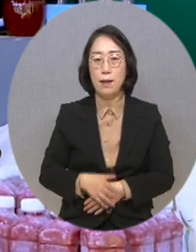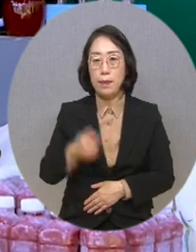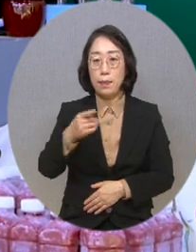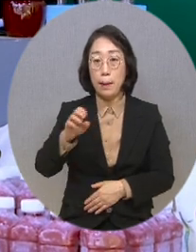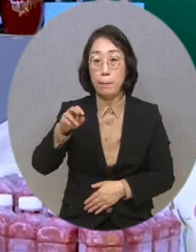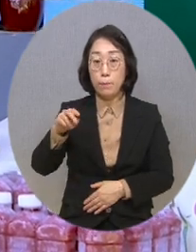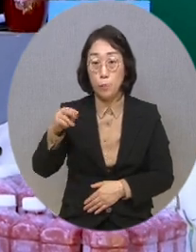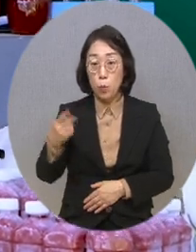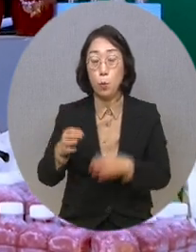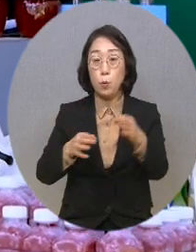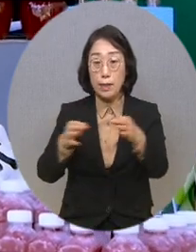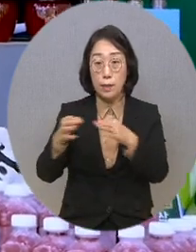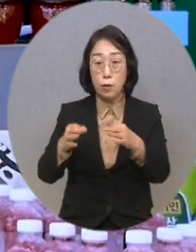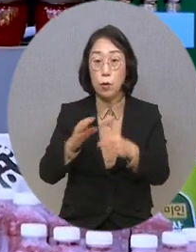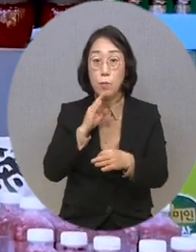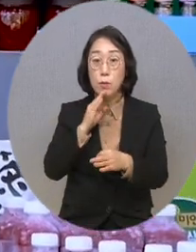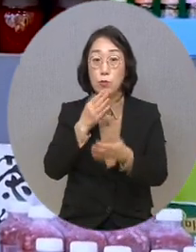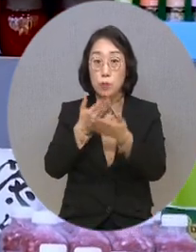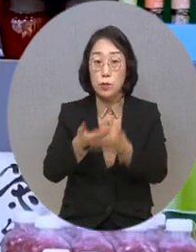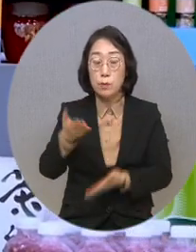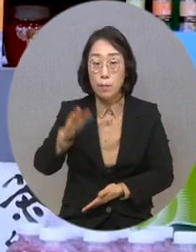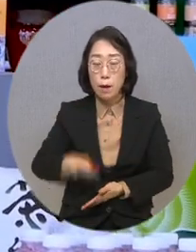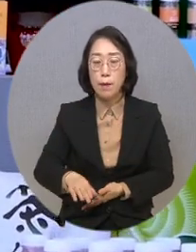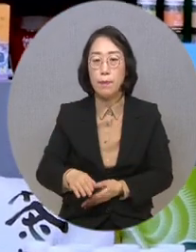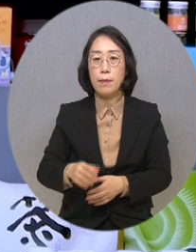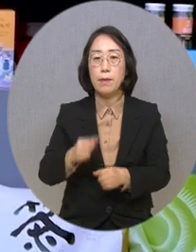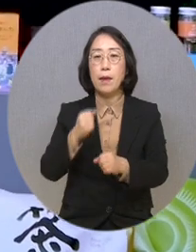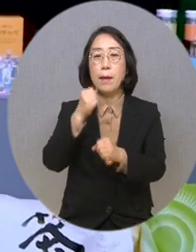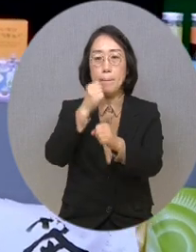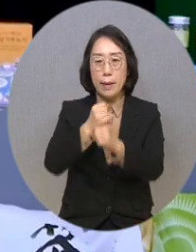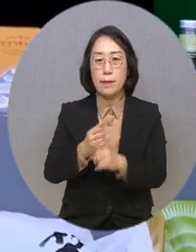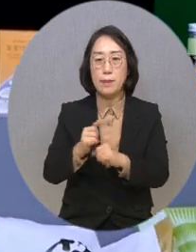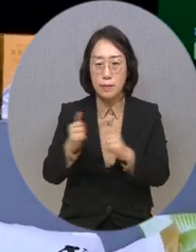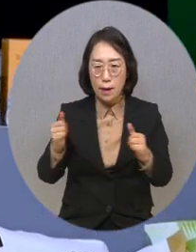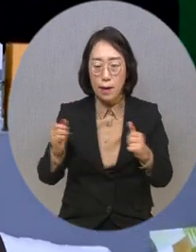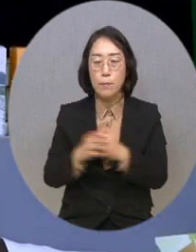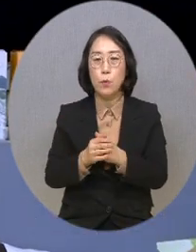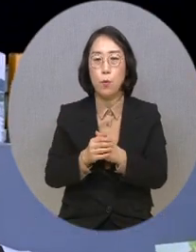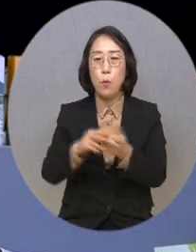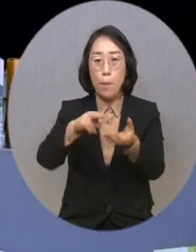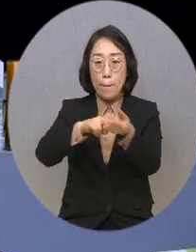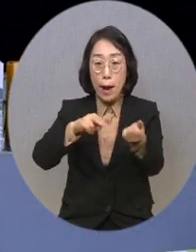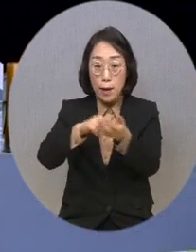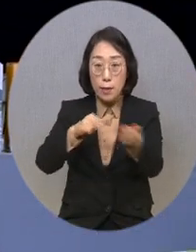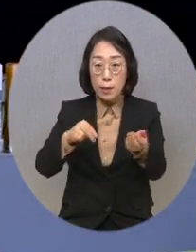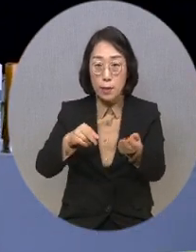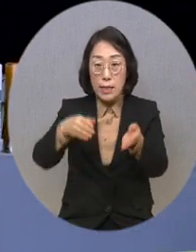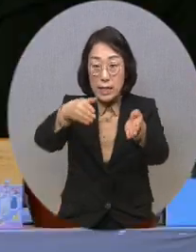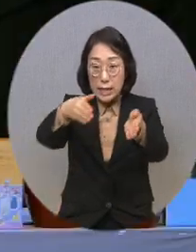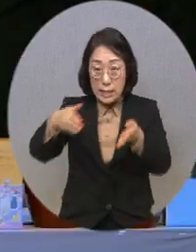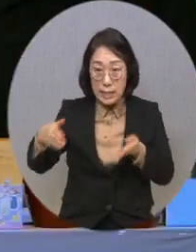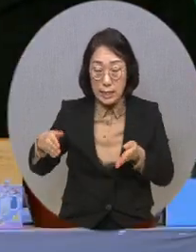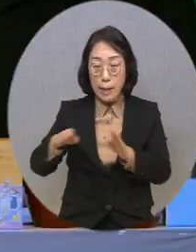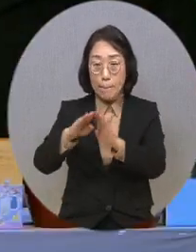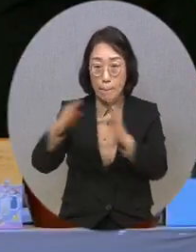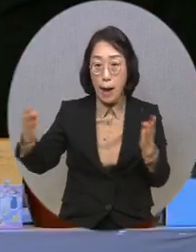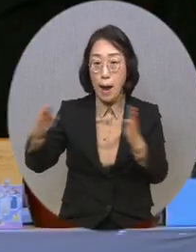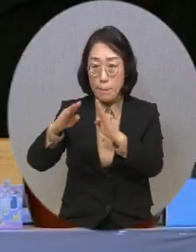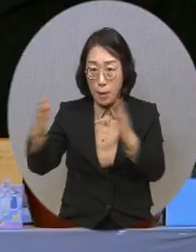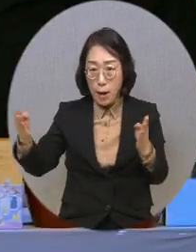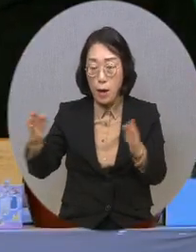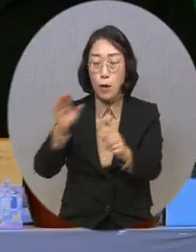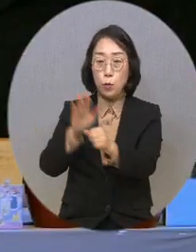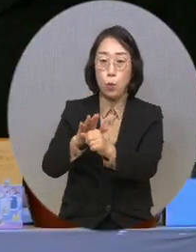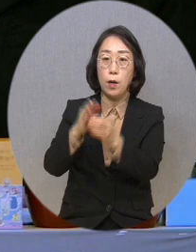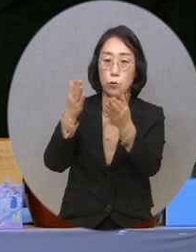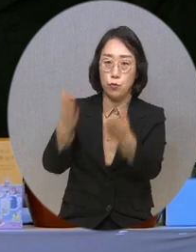많이 내고 있지만, 네. 정말. 생산자들에게 판로를 개척해주기 위해서 판로를 드리기 위해서 엄청 노력을 하신